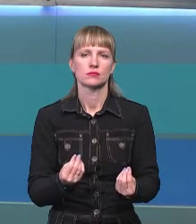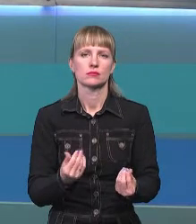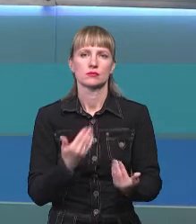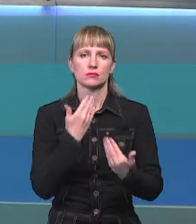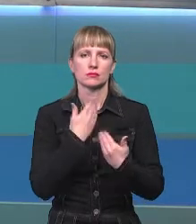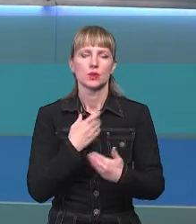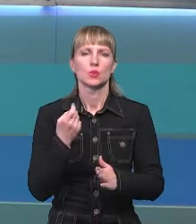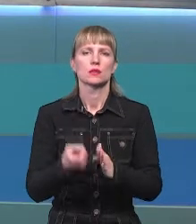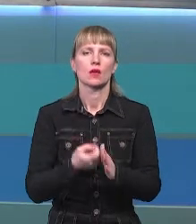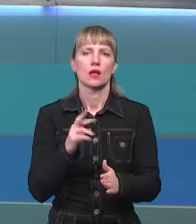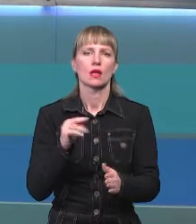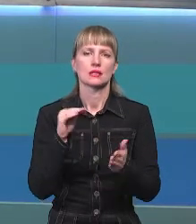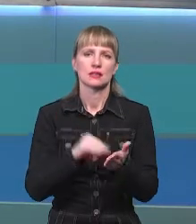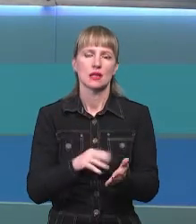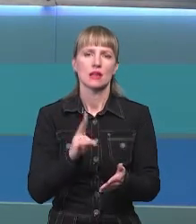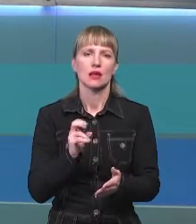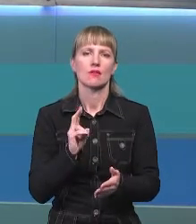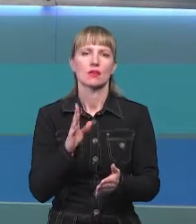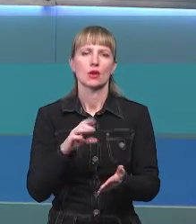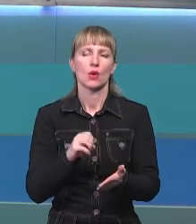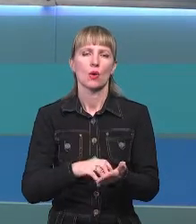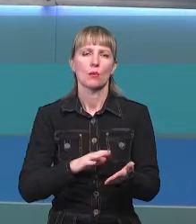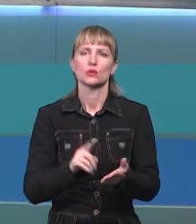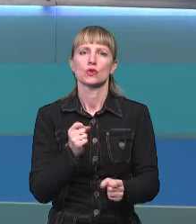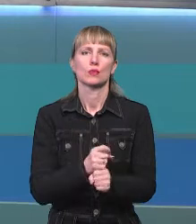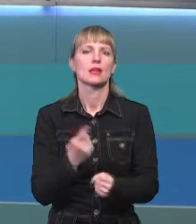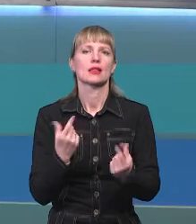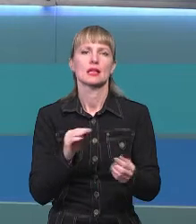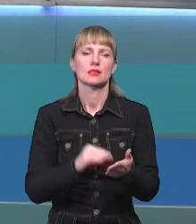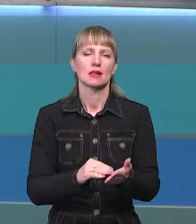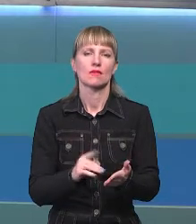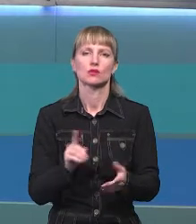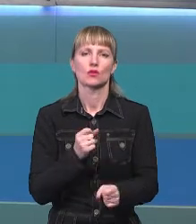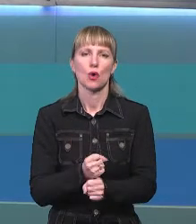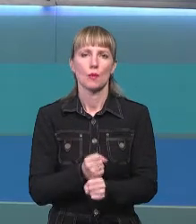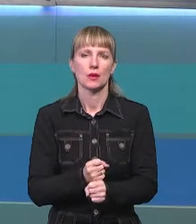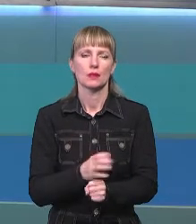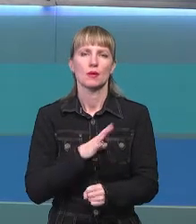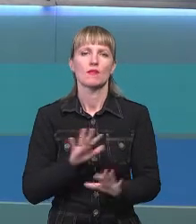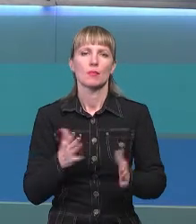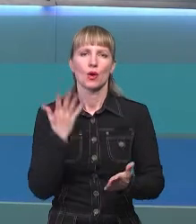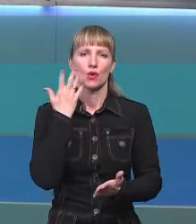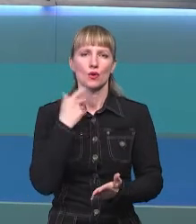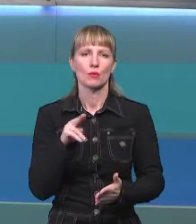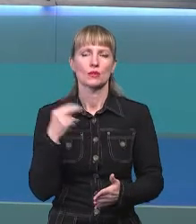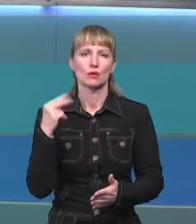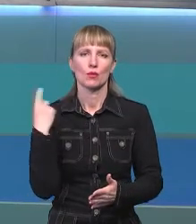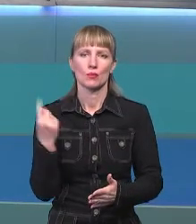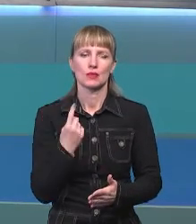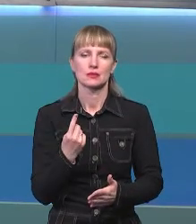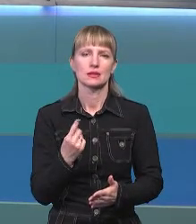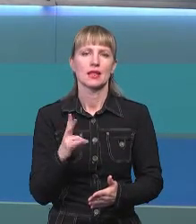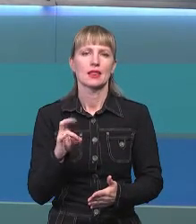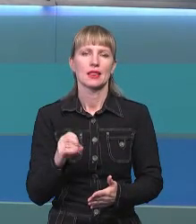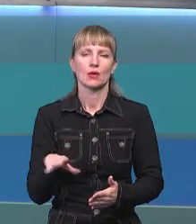Звертаються, дізнаються, як стати на квартирний облік, що робити, де ставлять, де не ставлять. Бувають випадки, коли по Запорізькій області, не во